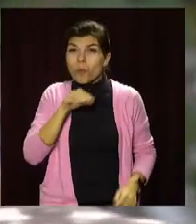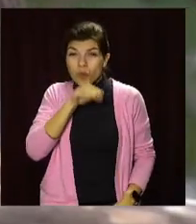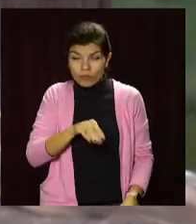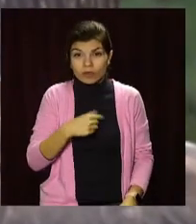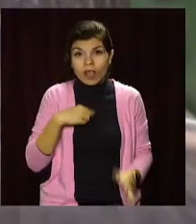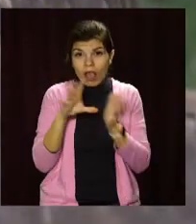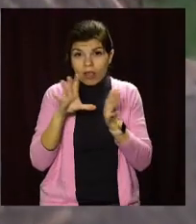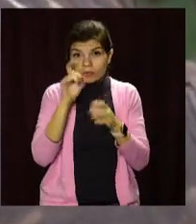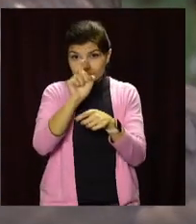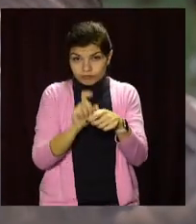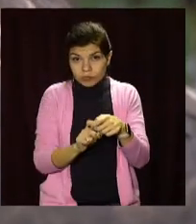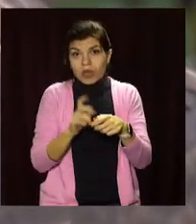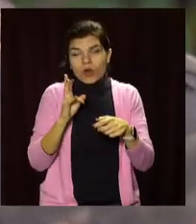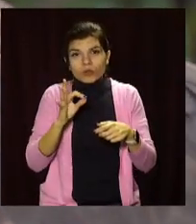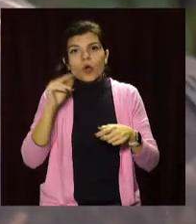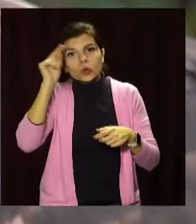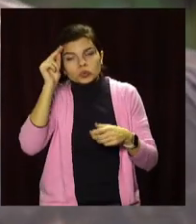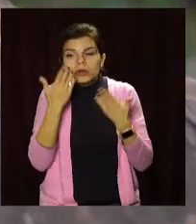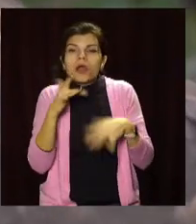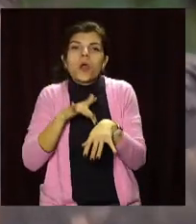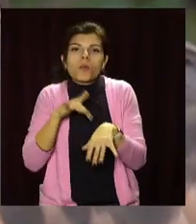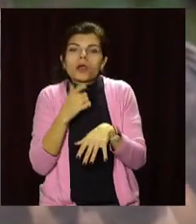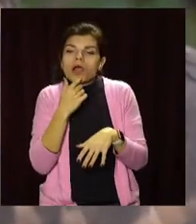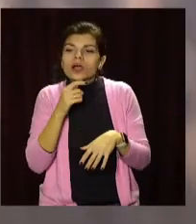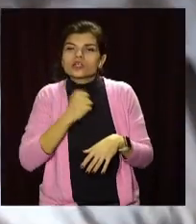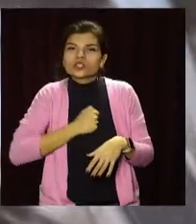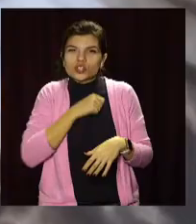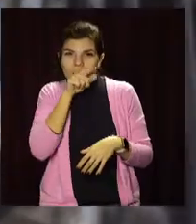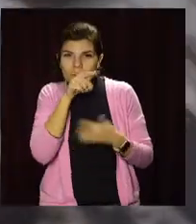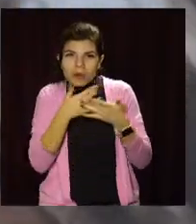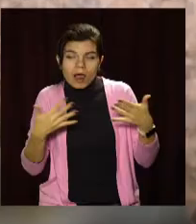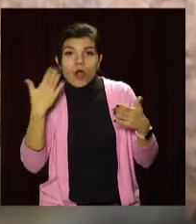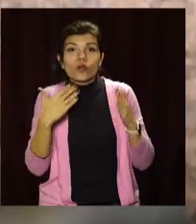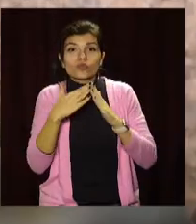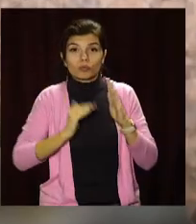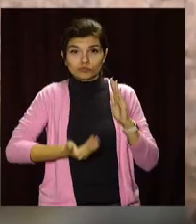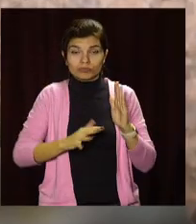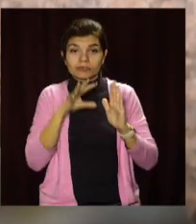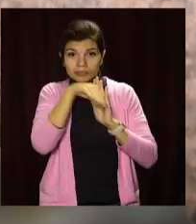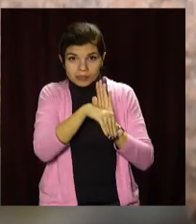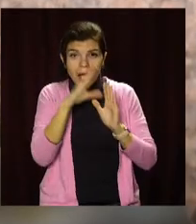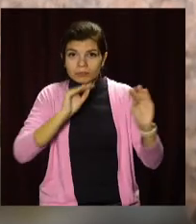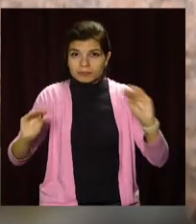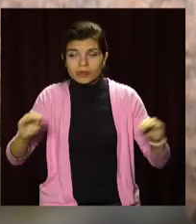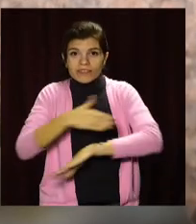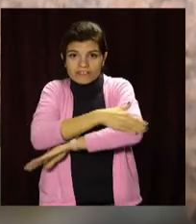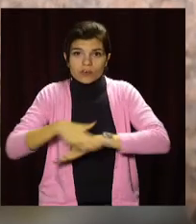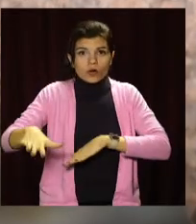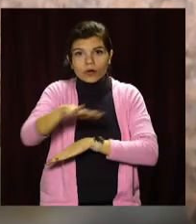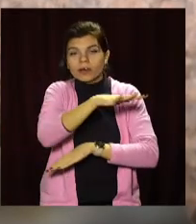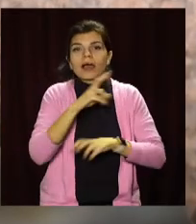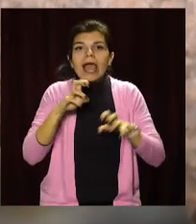дитинства захоплювався та вивчав хижих птахів. А коли оселився у приватному будинку, зміг облаштувати на подвір'ї